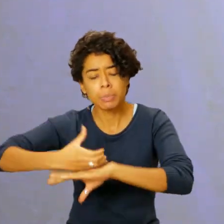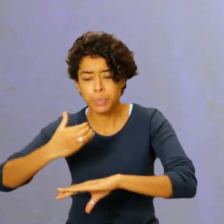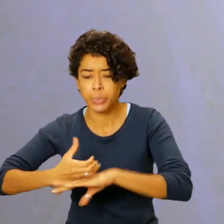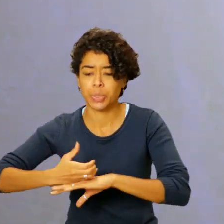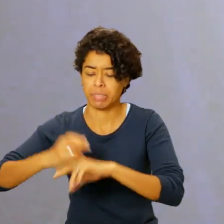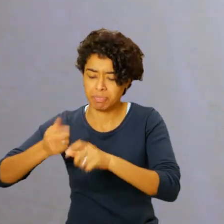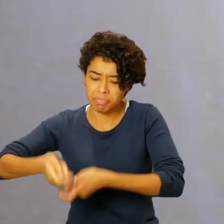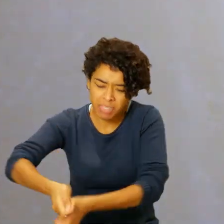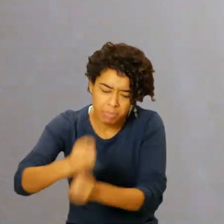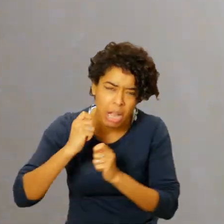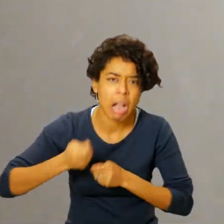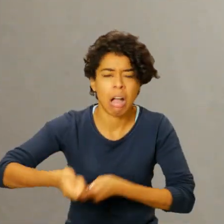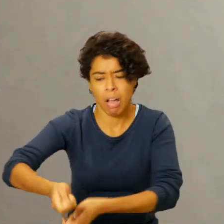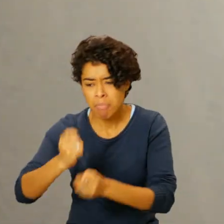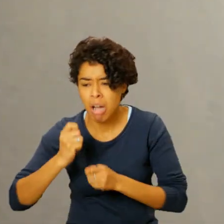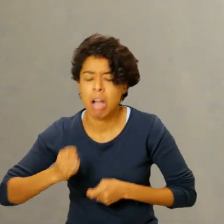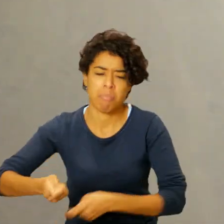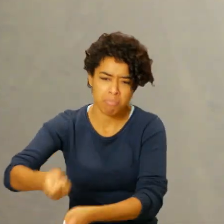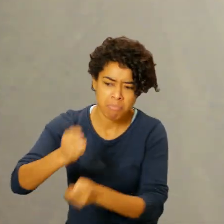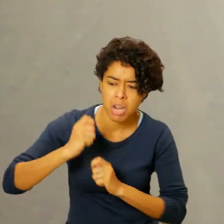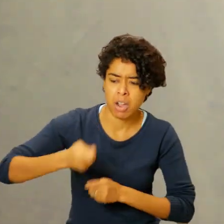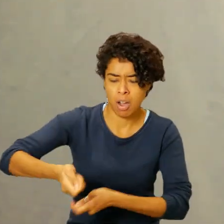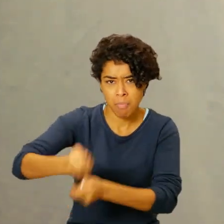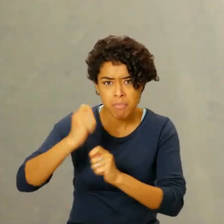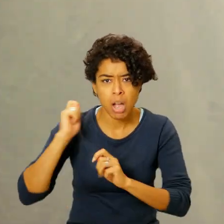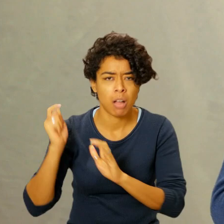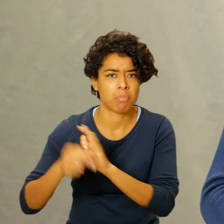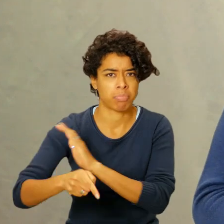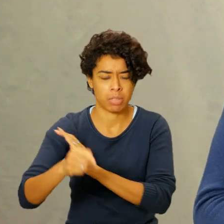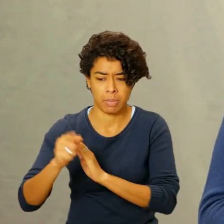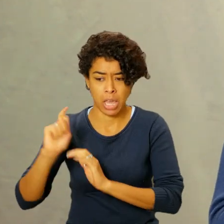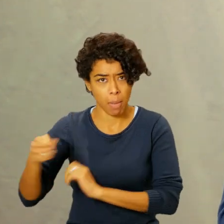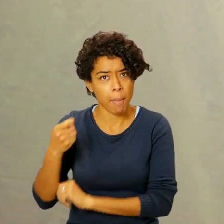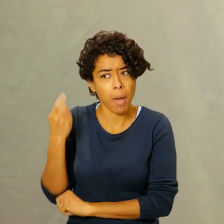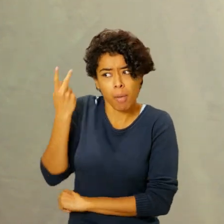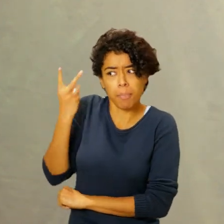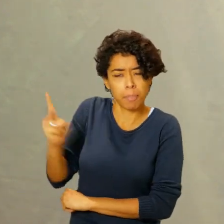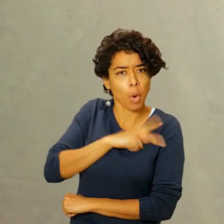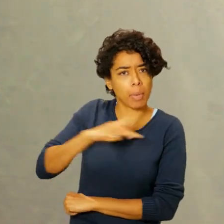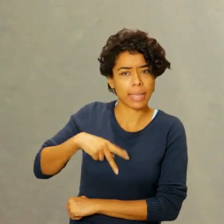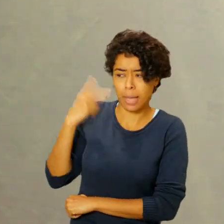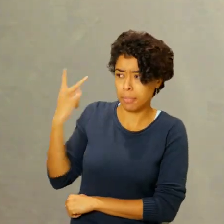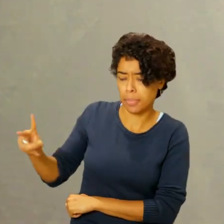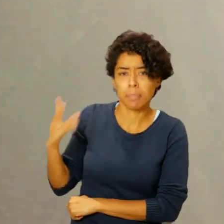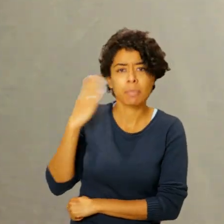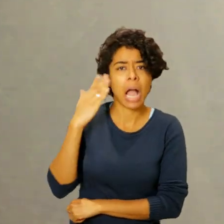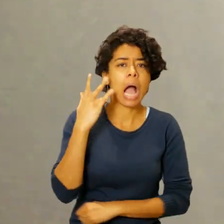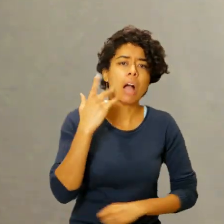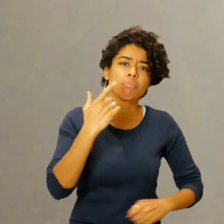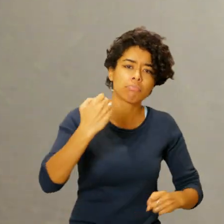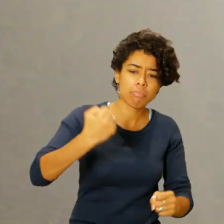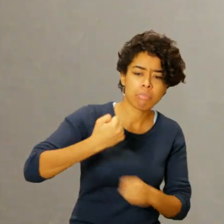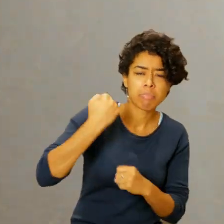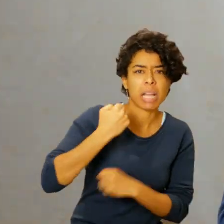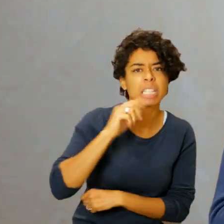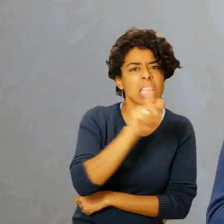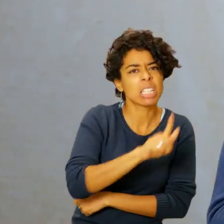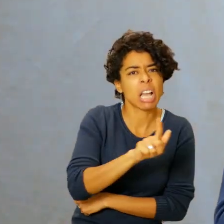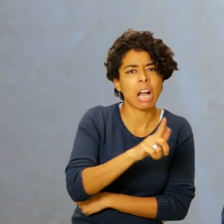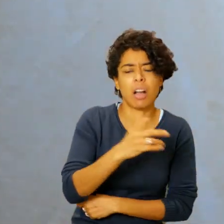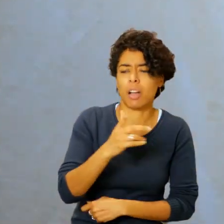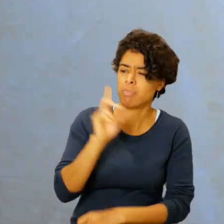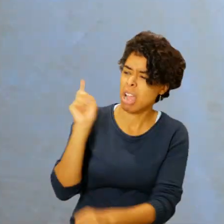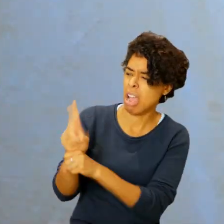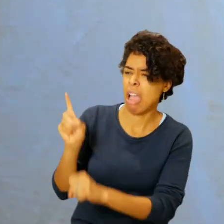et puis ils creusent à nouveau, ils trouvent un autre puits et normalement ça doit leur appartenir, mais on voit que les bergers de Guérar vont